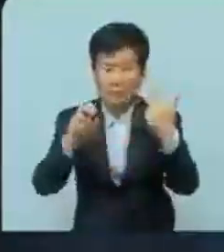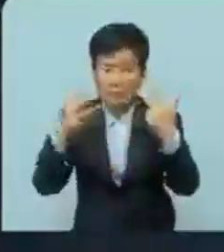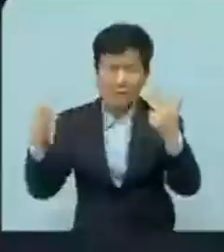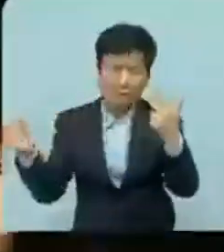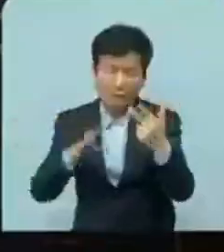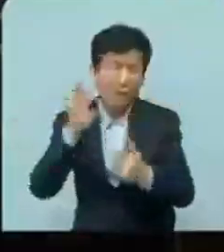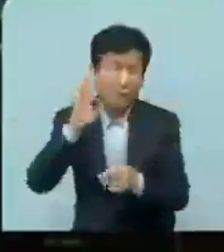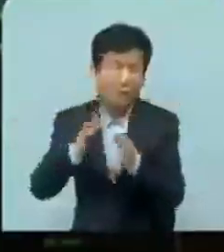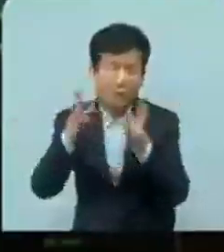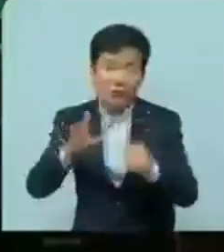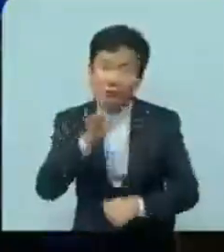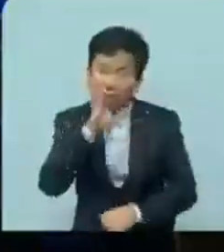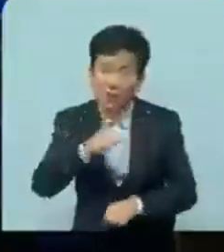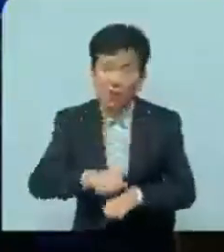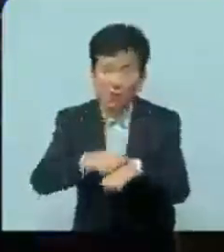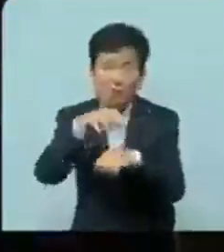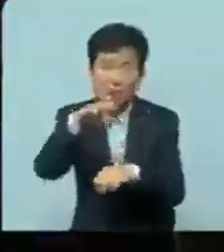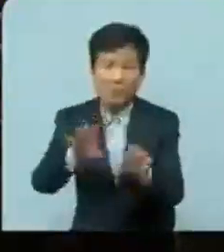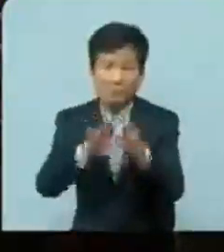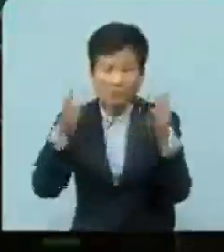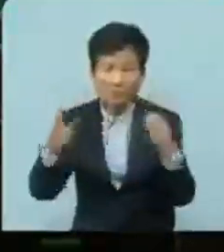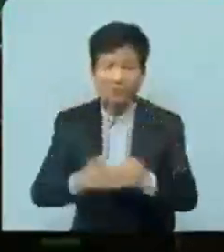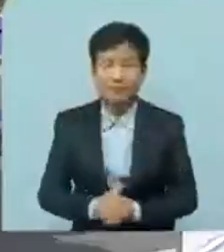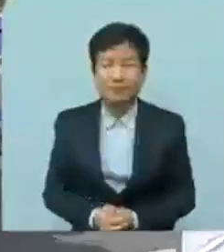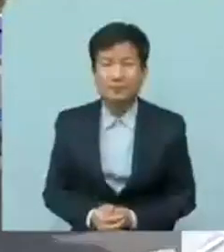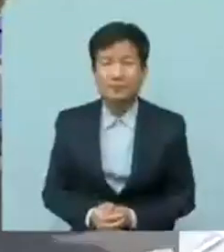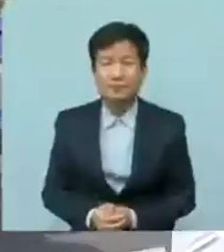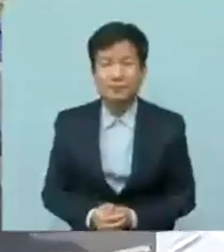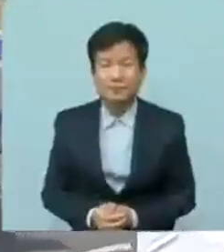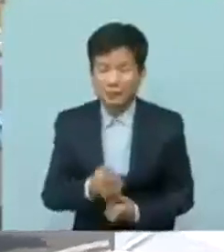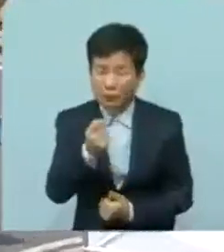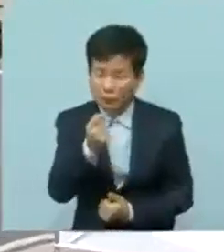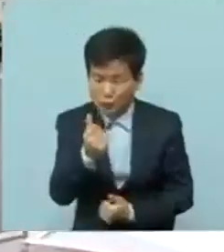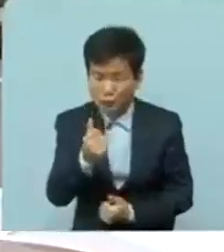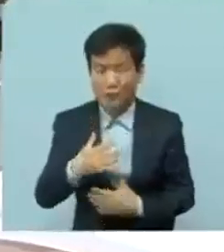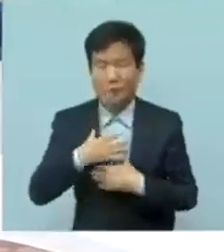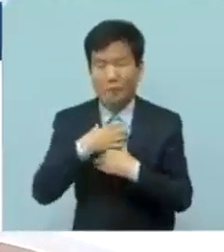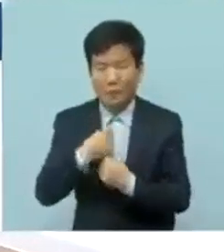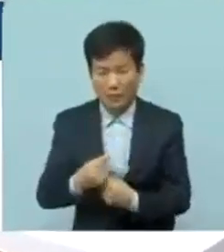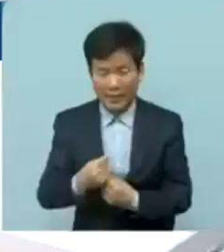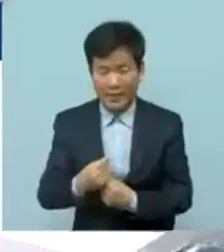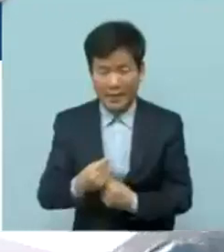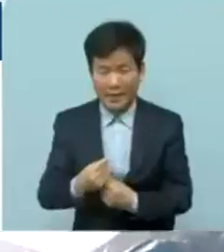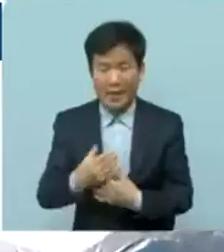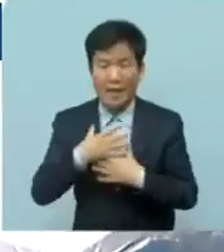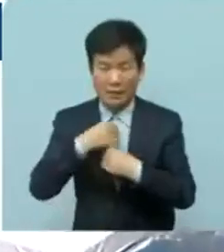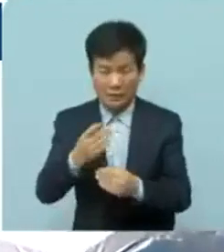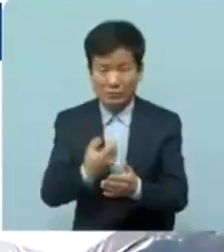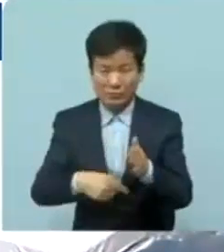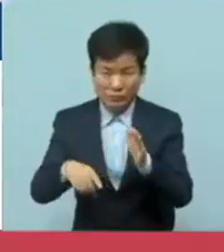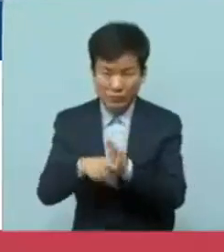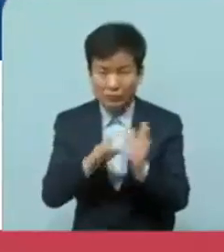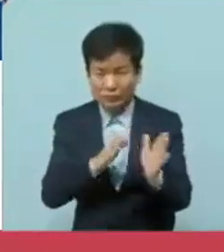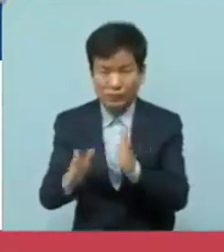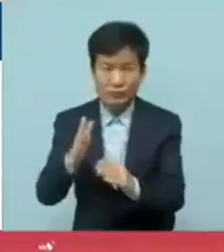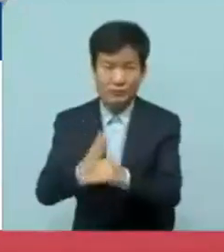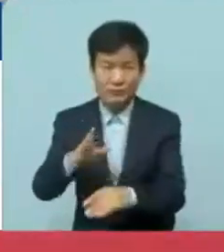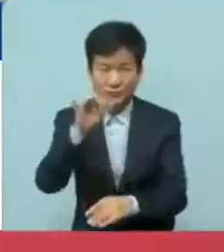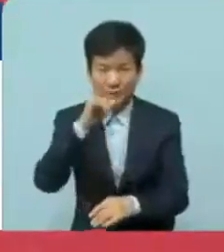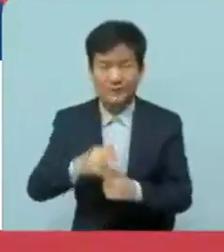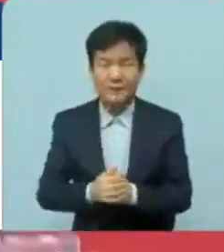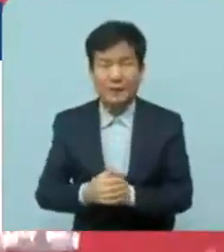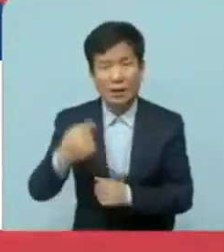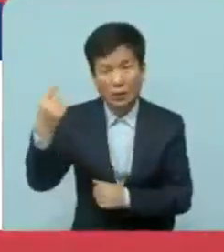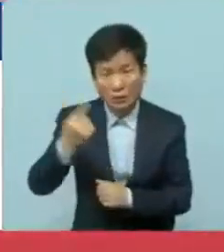나흘간 중앙탑 사적공원에서 열립니다. 조금이라도 더 편하게 그리고 안전하게끔 축제를 즐길 수 있도록 준비를 하고 있습니다.